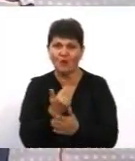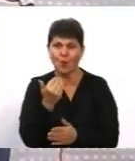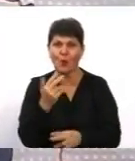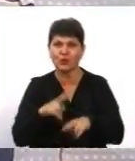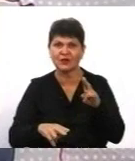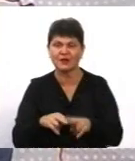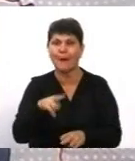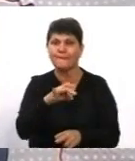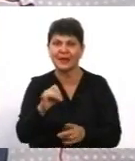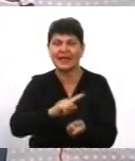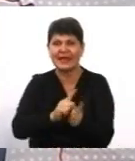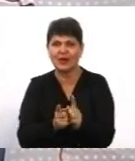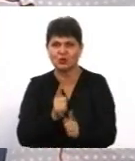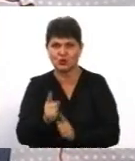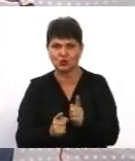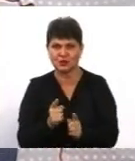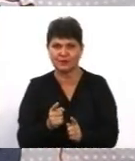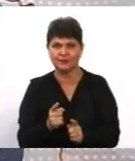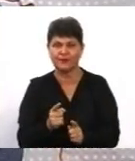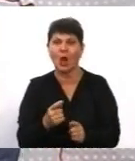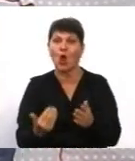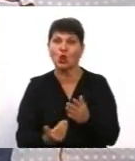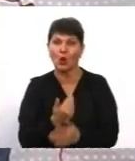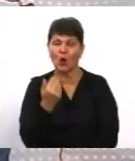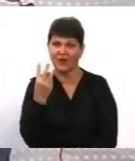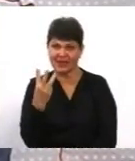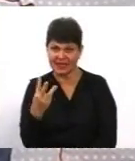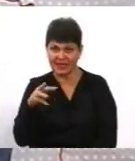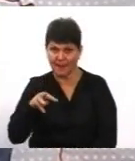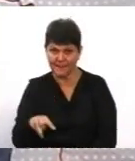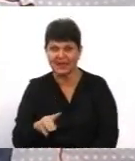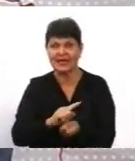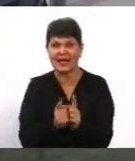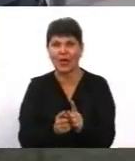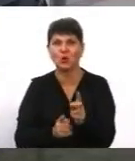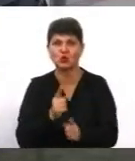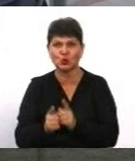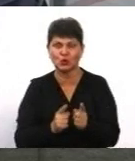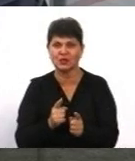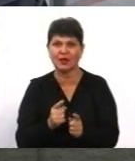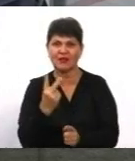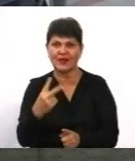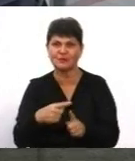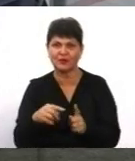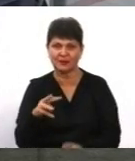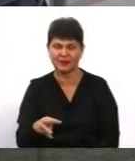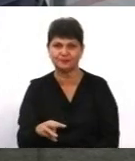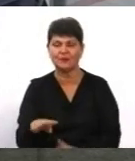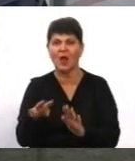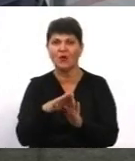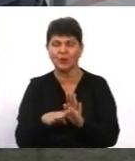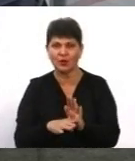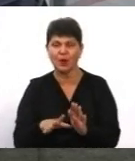При новому будівництві це 3 метри, при реконструкції 2,5. В рамках велофоруму було проведено